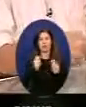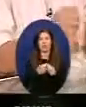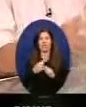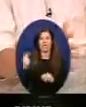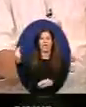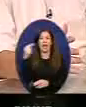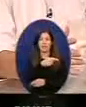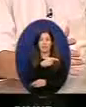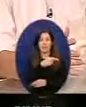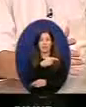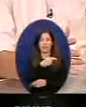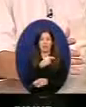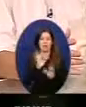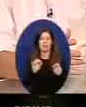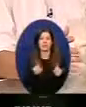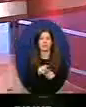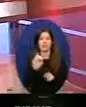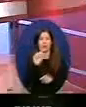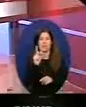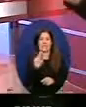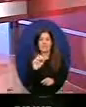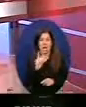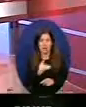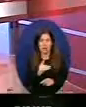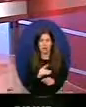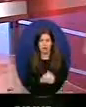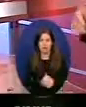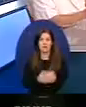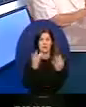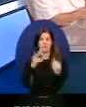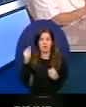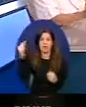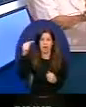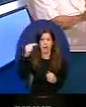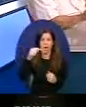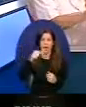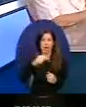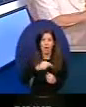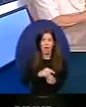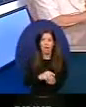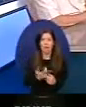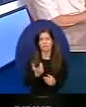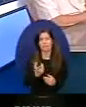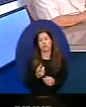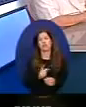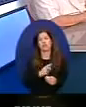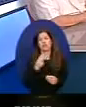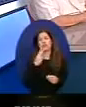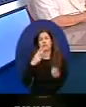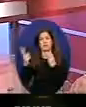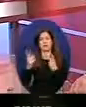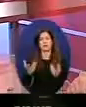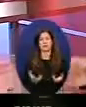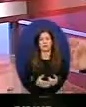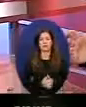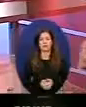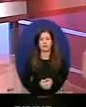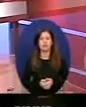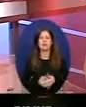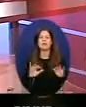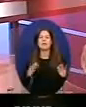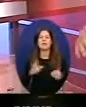והכותל שלו כמעט בדיוק סקאט. ואז כשהוא התחיל לרדת, זיהו אותו פעמים. כשהוא מתחיל לרדת, הוא מטרה לגיטימית. איציק, אסטרטגית. מה זה אומר שאנחנו,